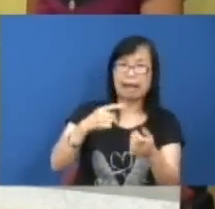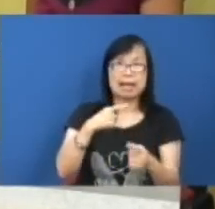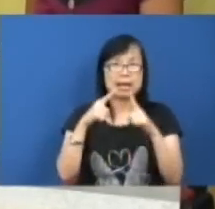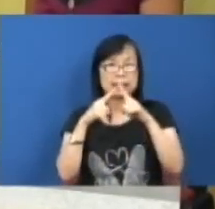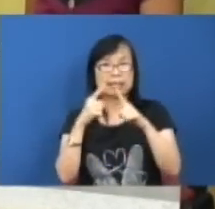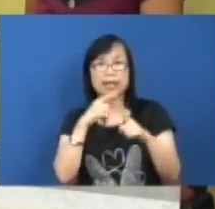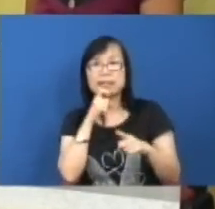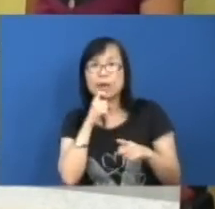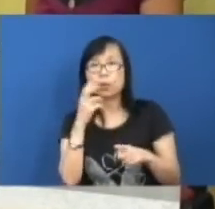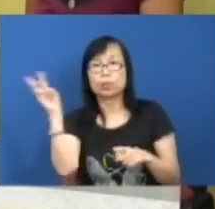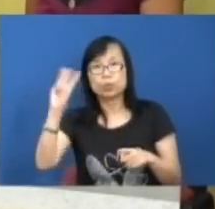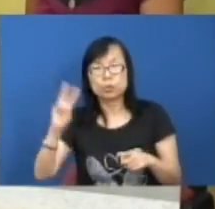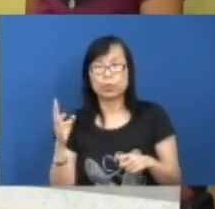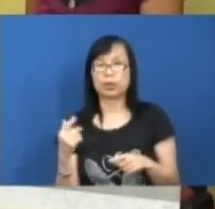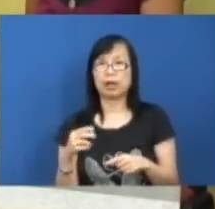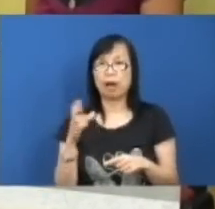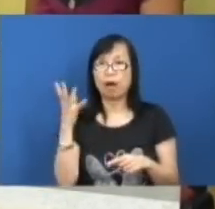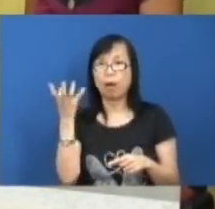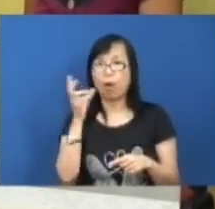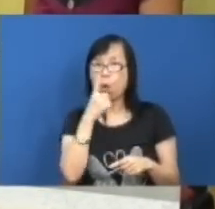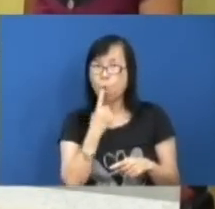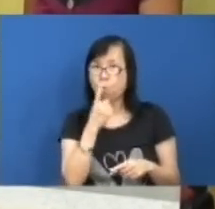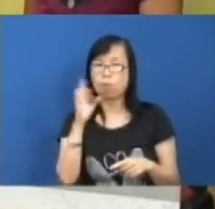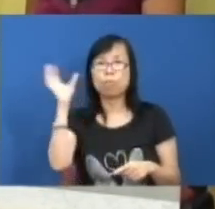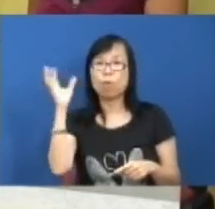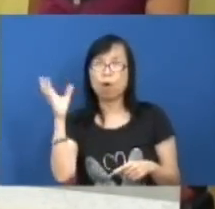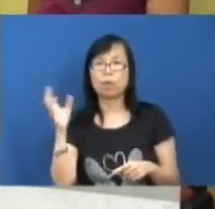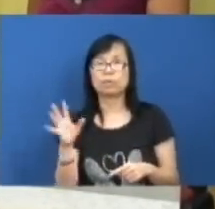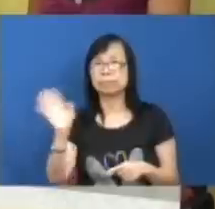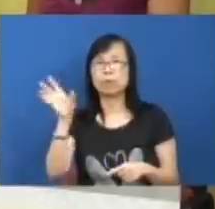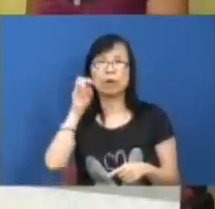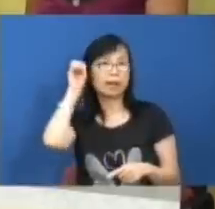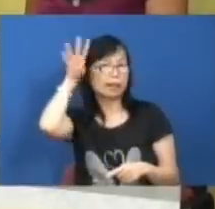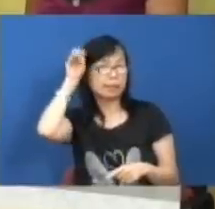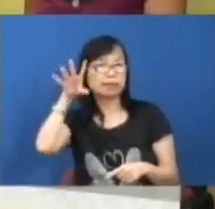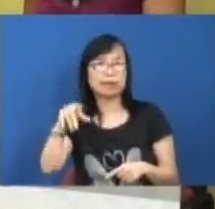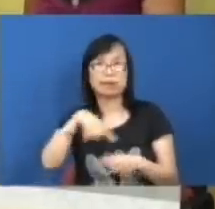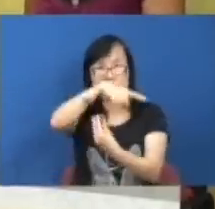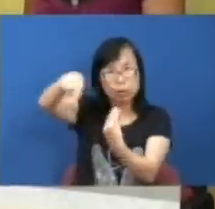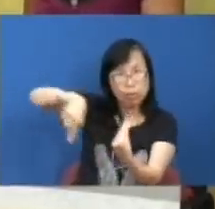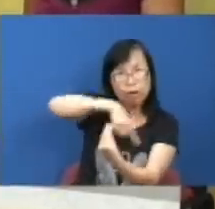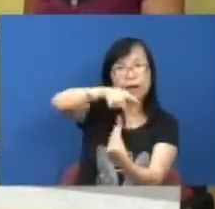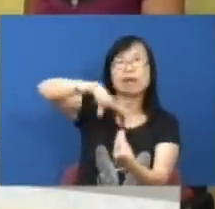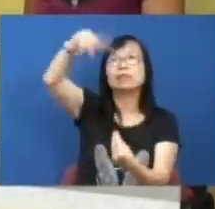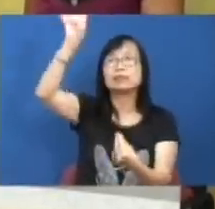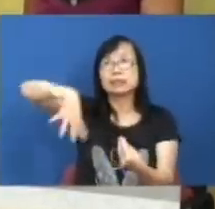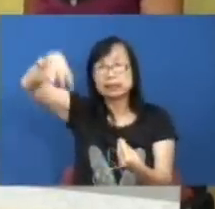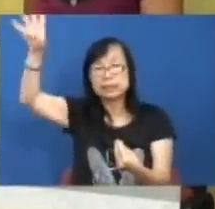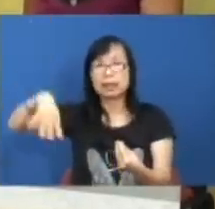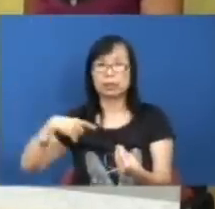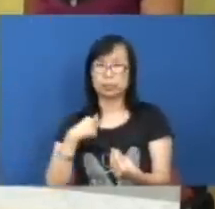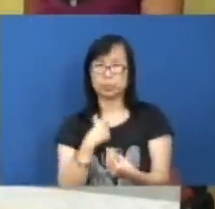的紅燈、黃燈，其實已經是不建議在這些環境底下就做油漆的了。如果這